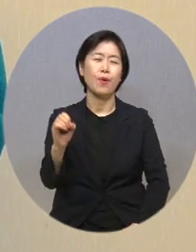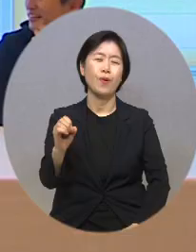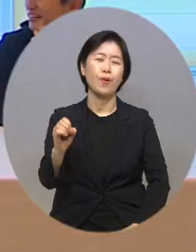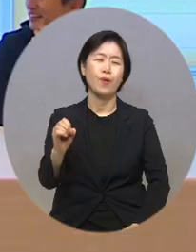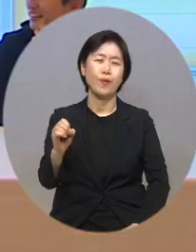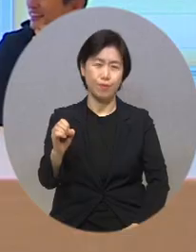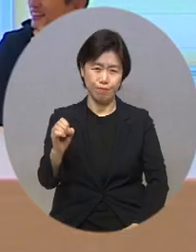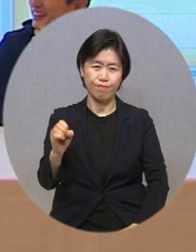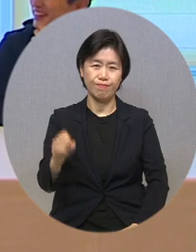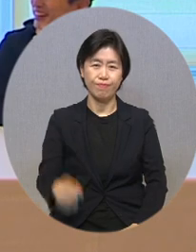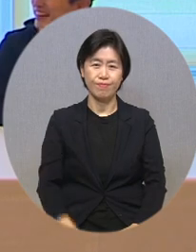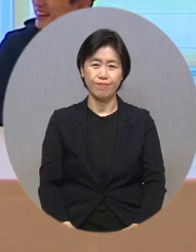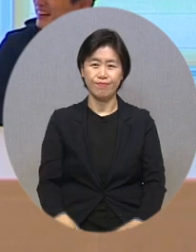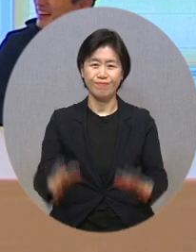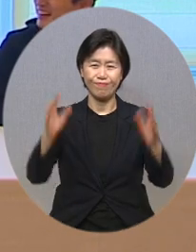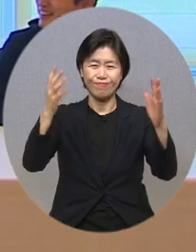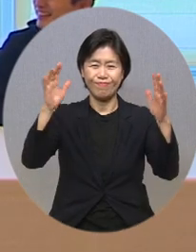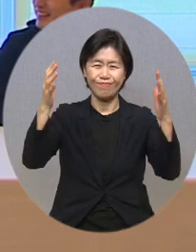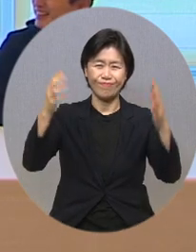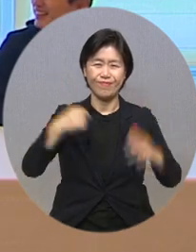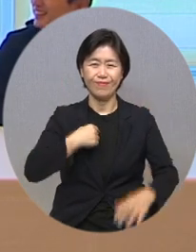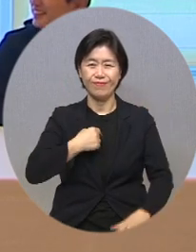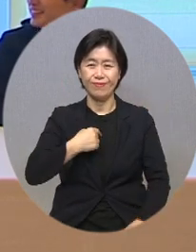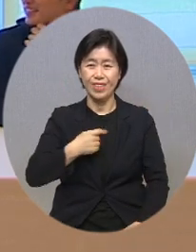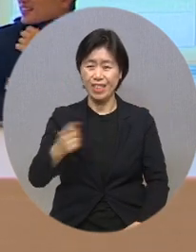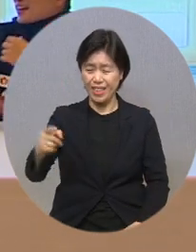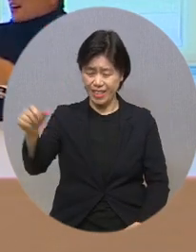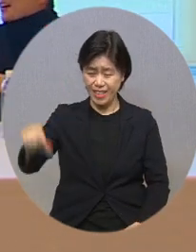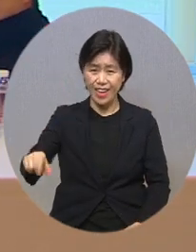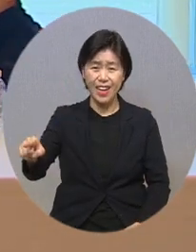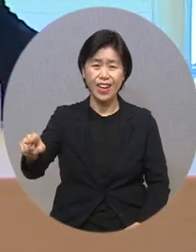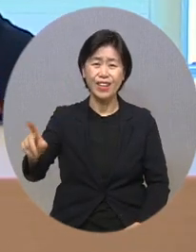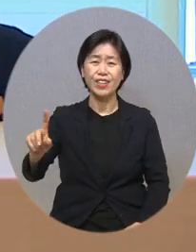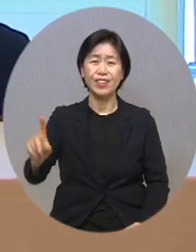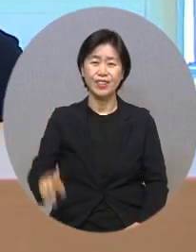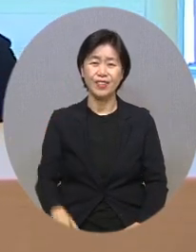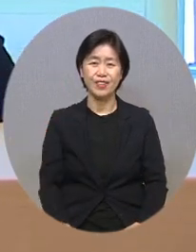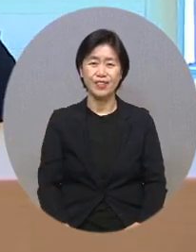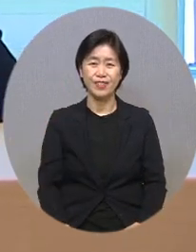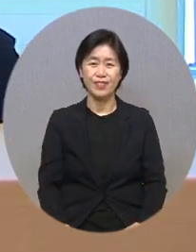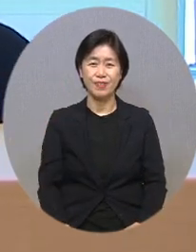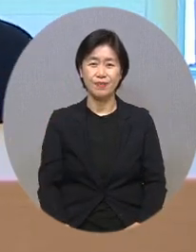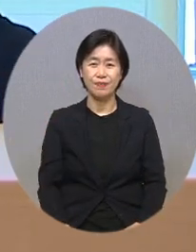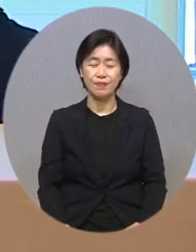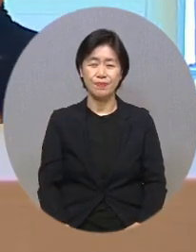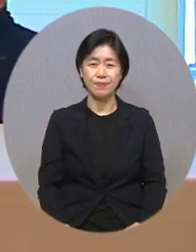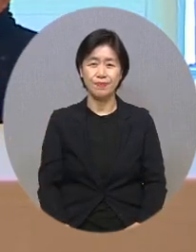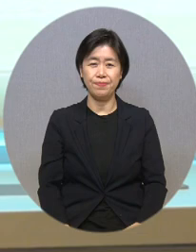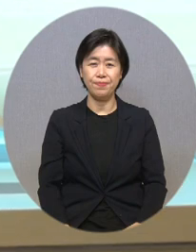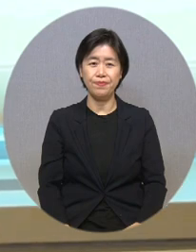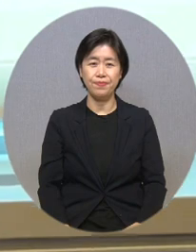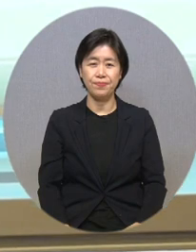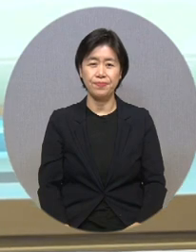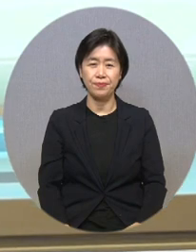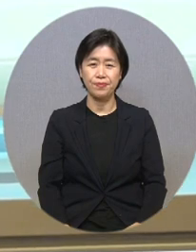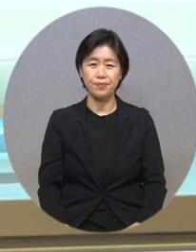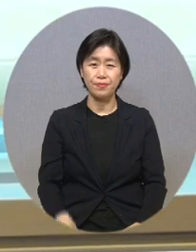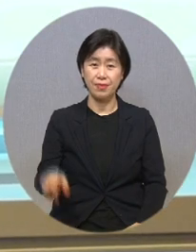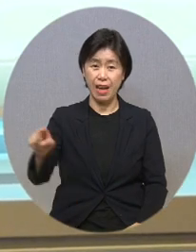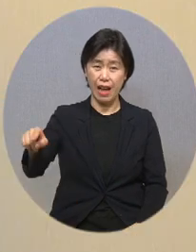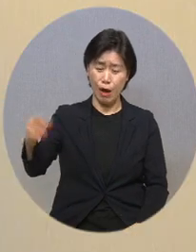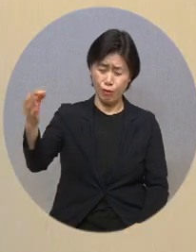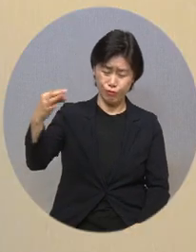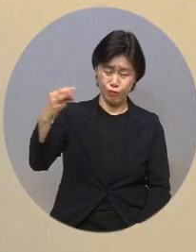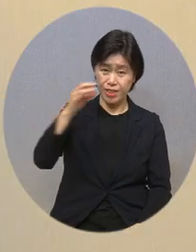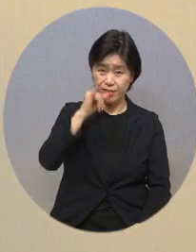다 좋아! 에이그, 똥똥망청이 무시. 같이 하더니 이거